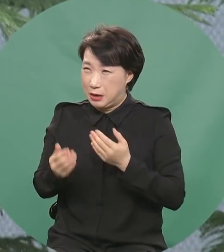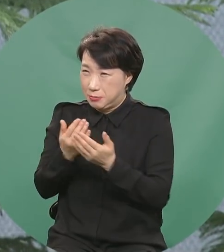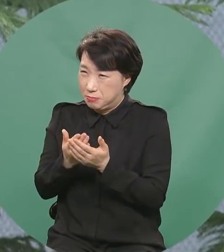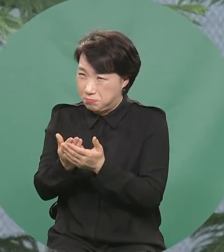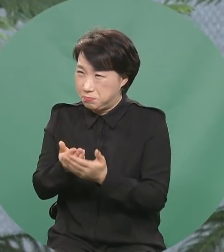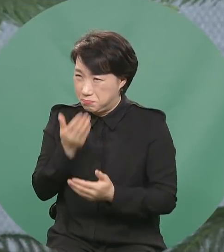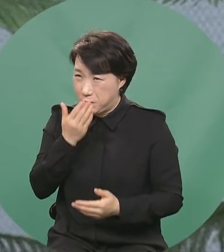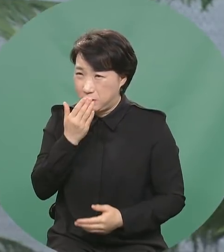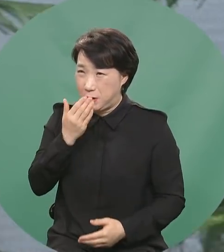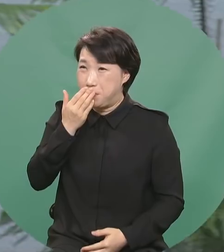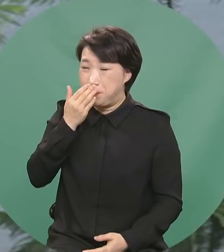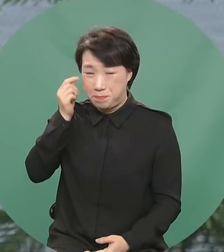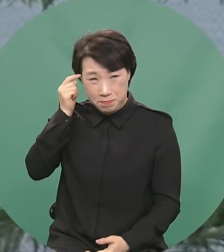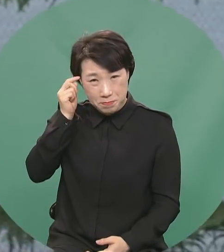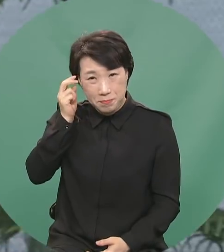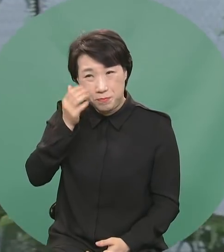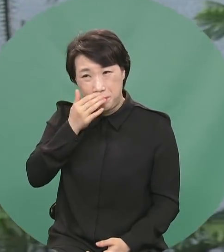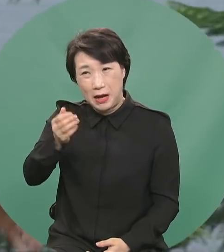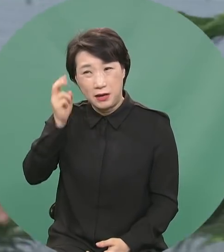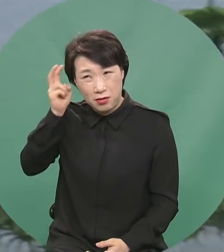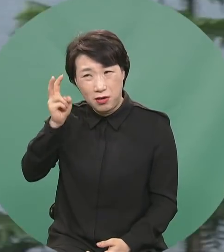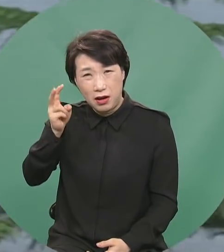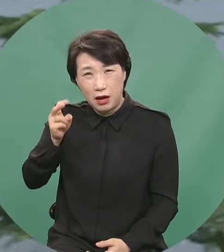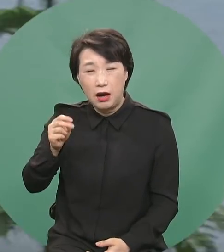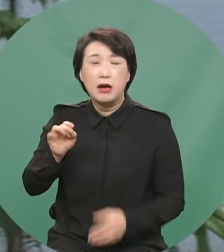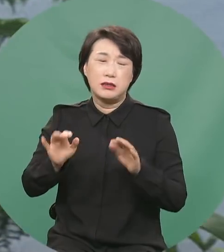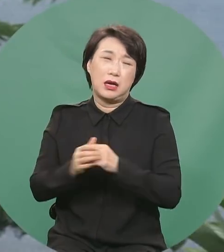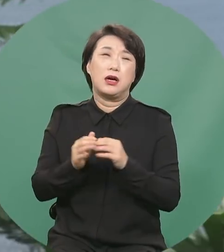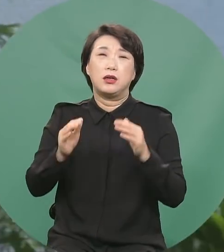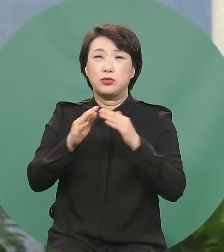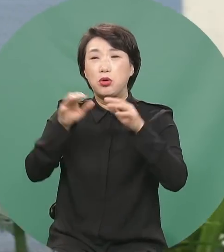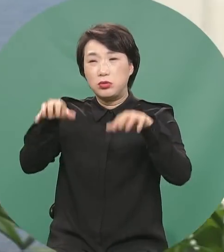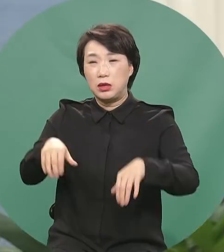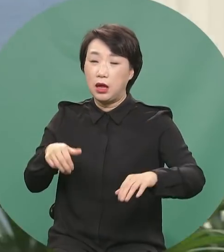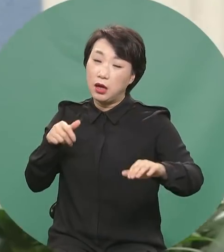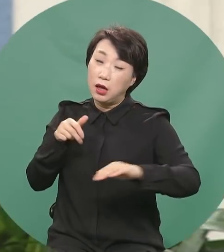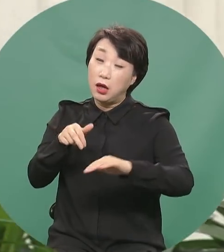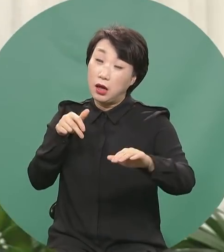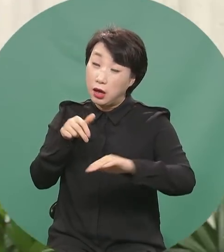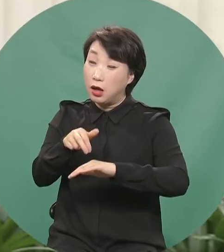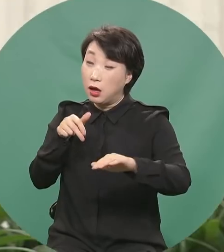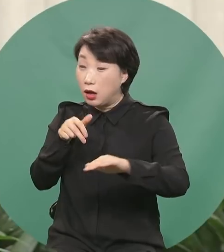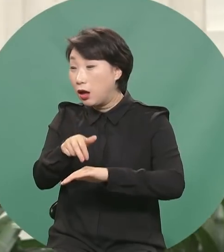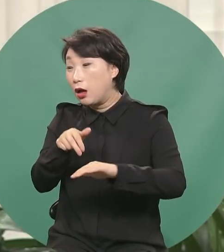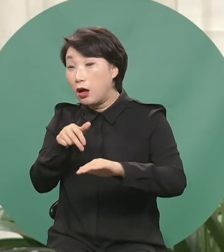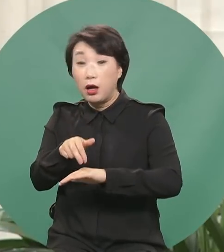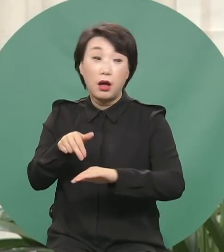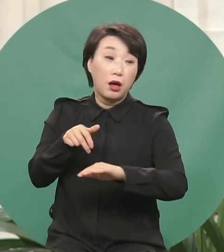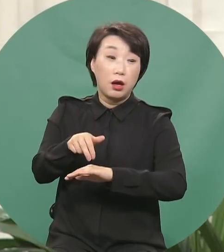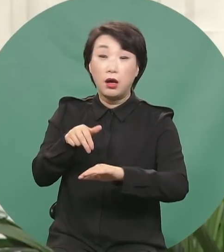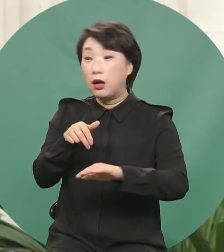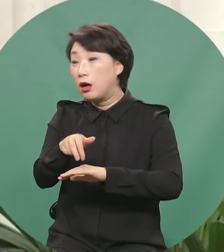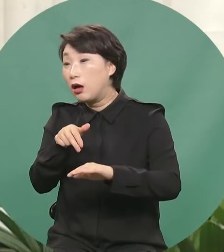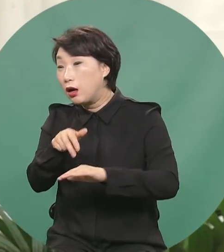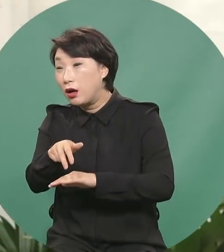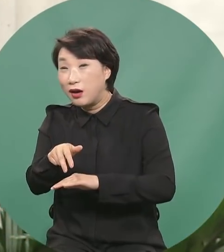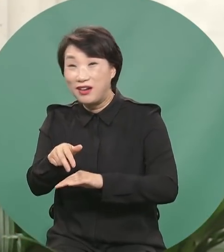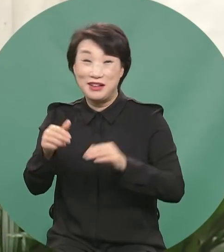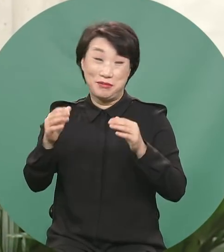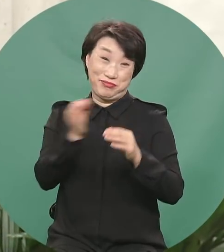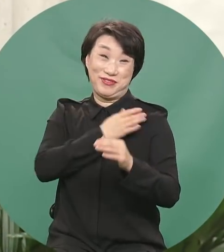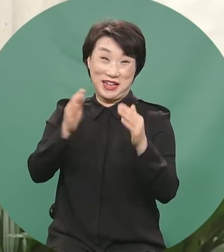싶어서 그냥 하염없이 동네를 찾아가면서 집을 보면 알지.